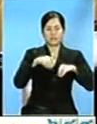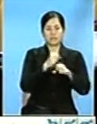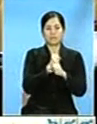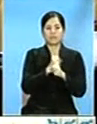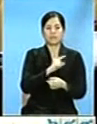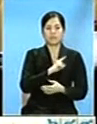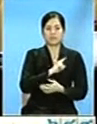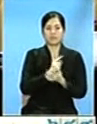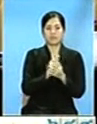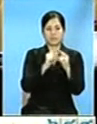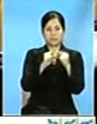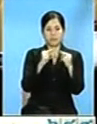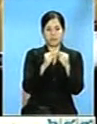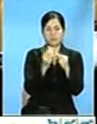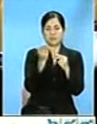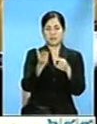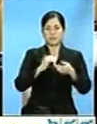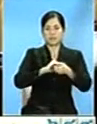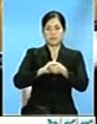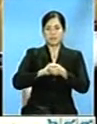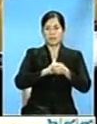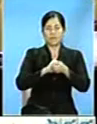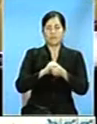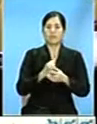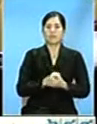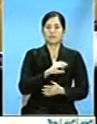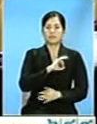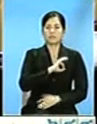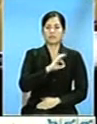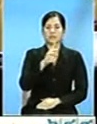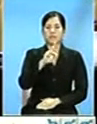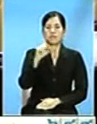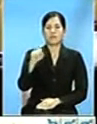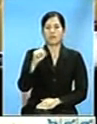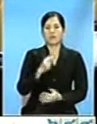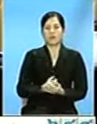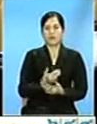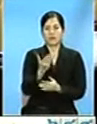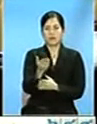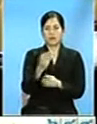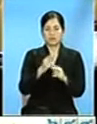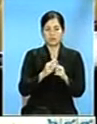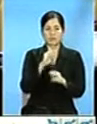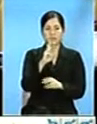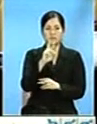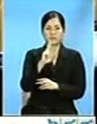กก็ต้องให้ความร่วมมือด้วยนะครับพอแล้วครับเอาละครับท่านวรชัยพอเถอะครับเดินหน้